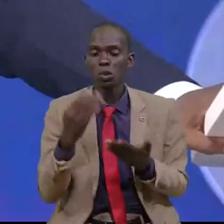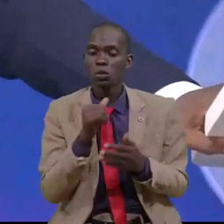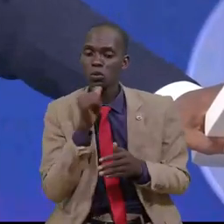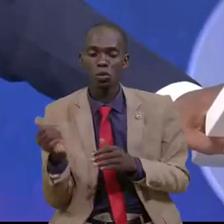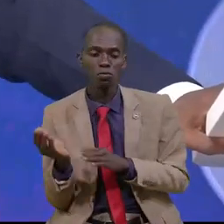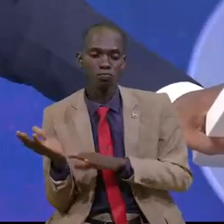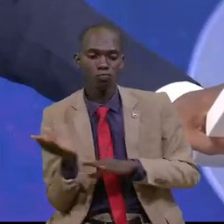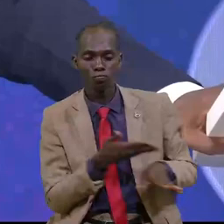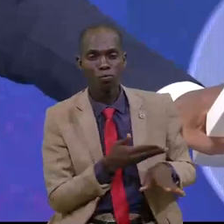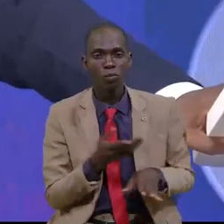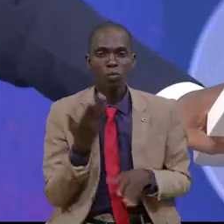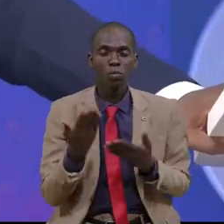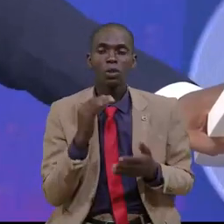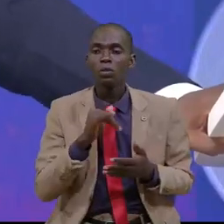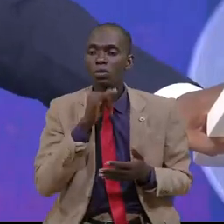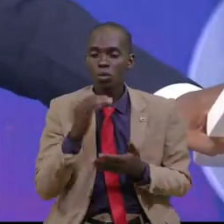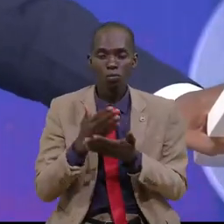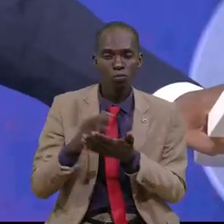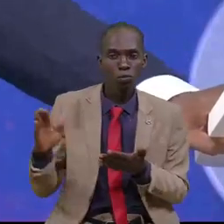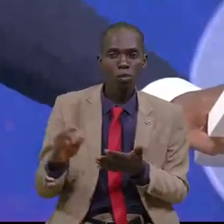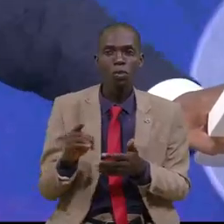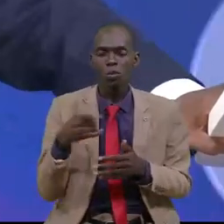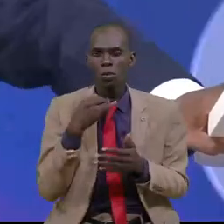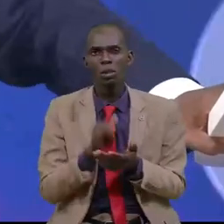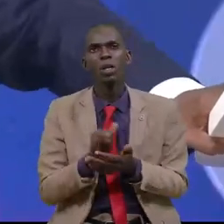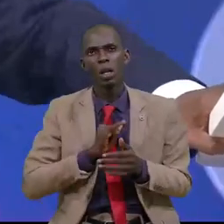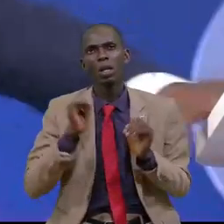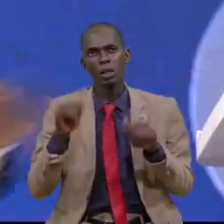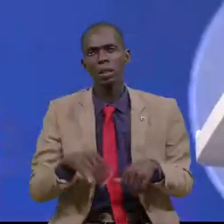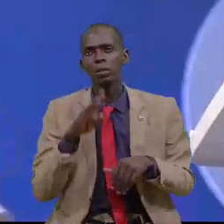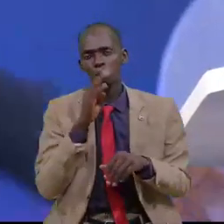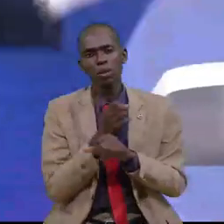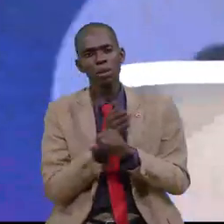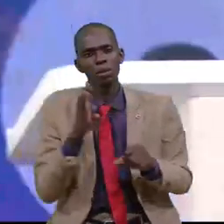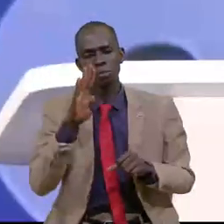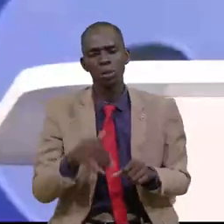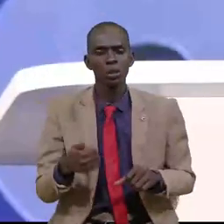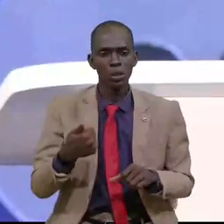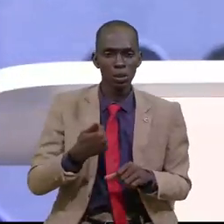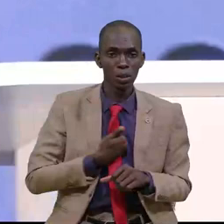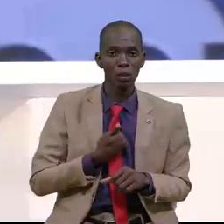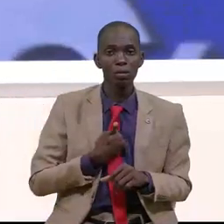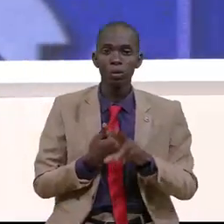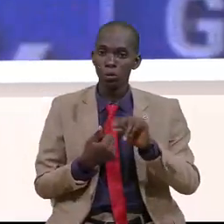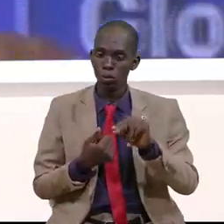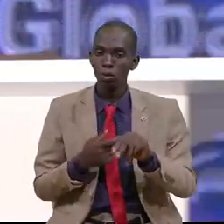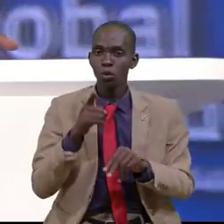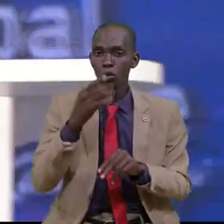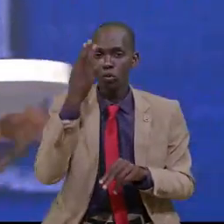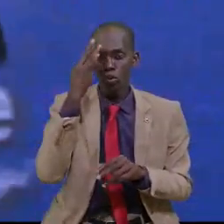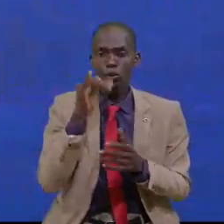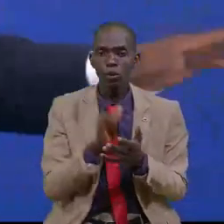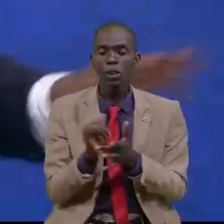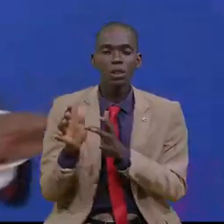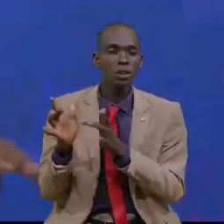pas ouvertement. Que vous ne dites pas non, je peux être sauvé de moi-même. Vous le dites, vous l'acceptez. Que Jésus-Christ